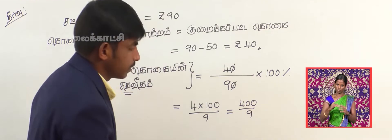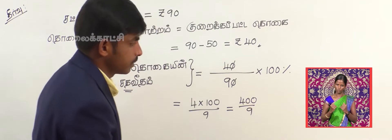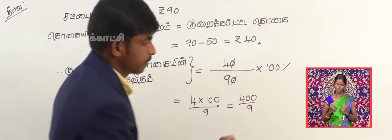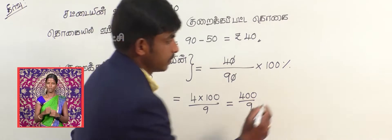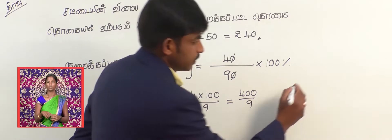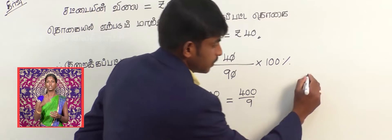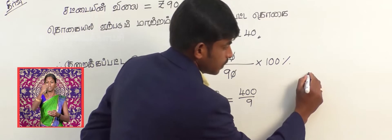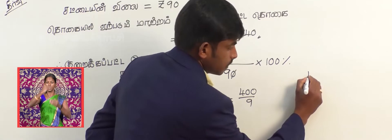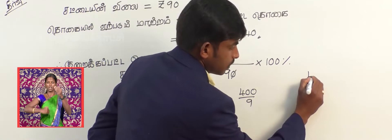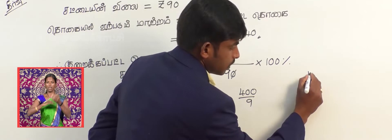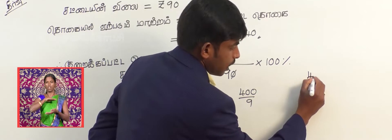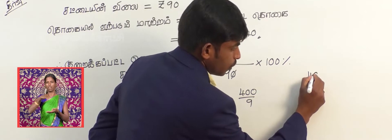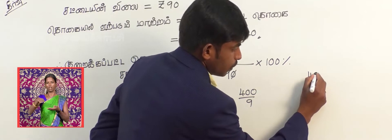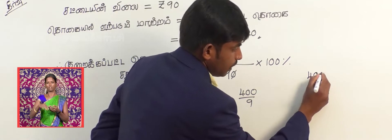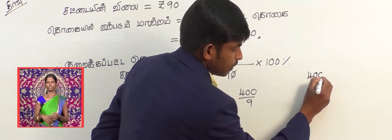400/9